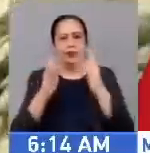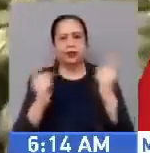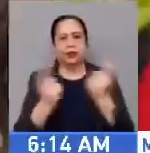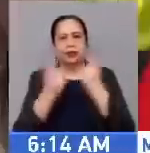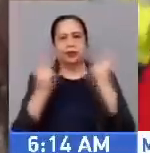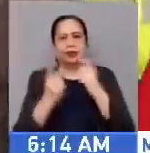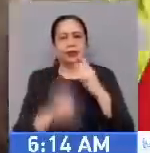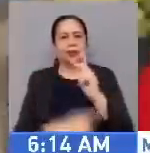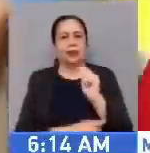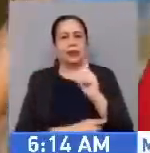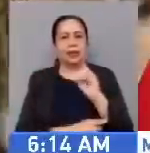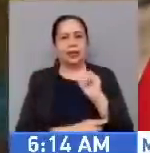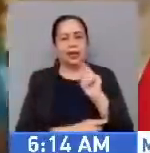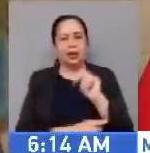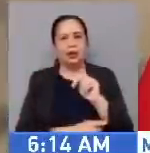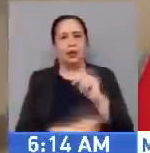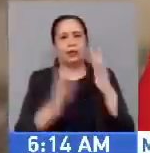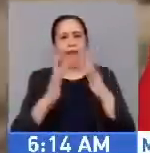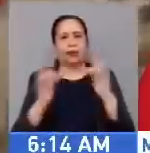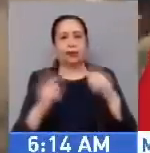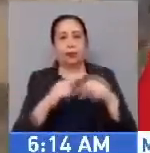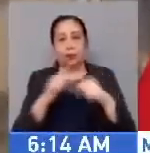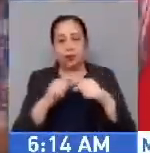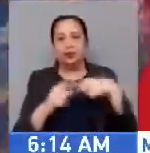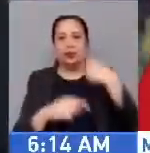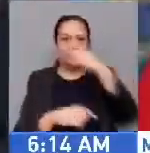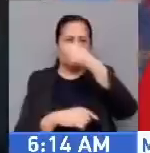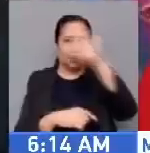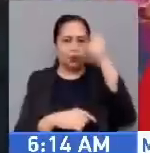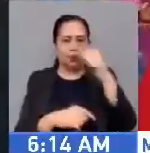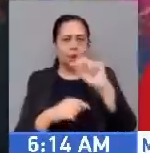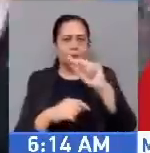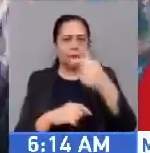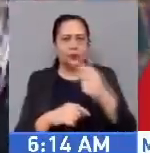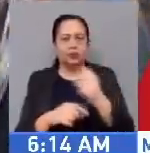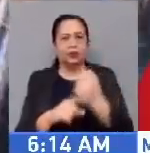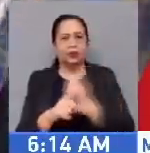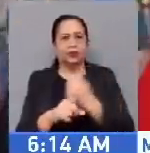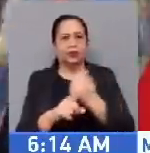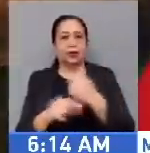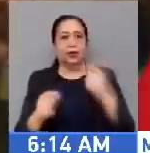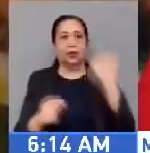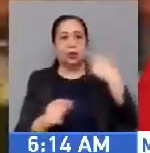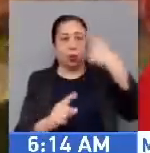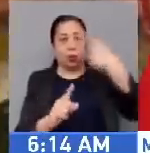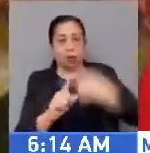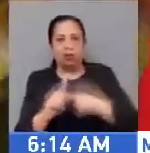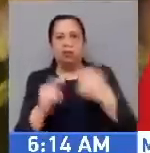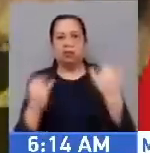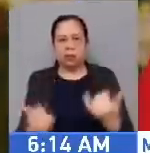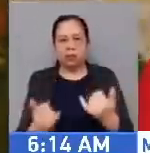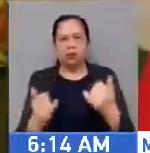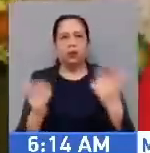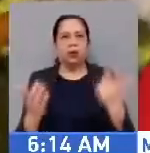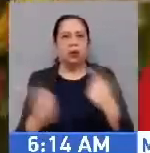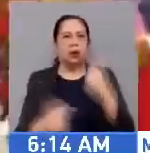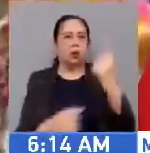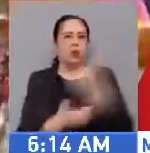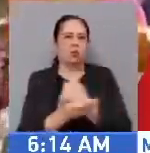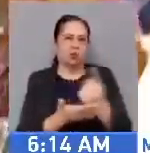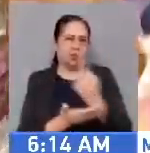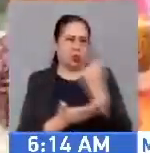sa Agosto. Pero kung dati ay nasa isang buwan itong ipinagdiriwang, ngayon nasa isang linggo na lang.